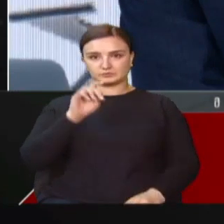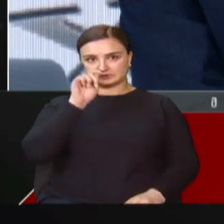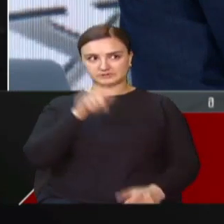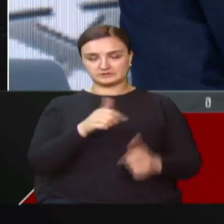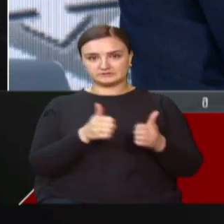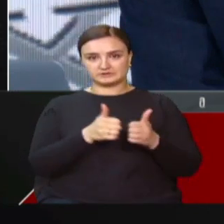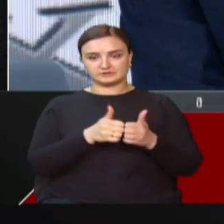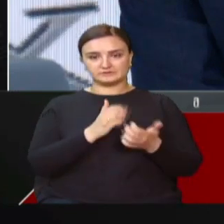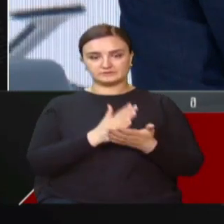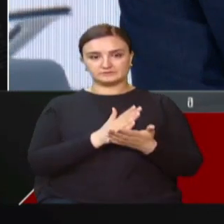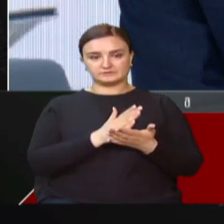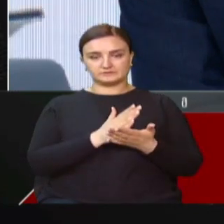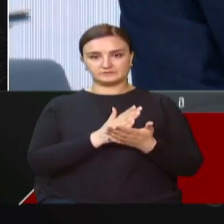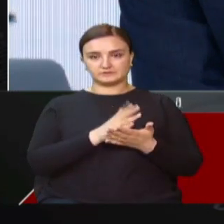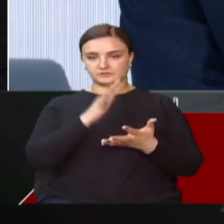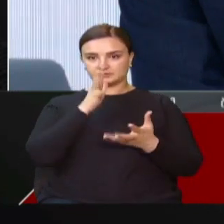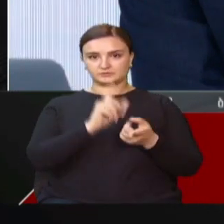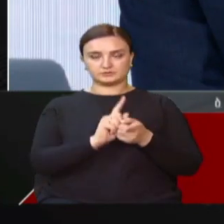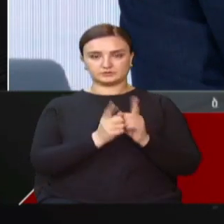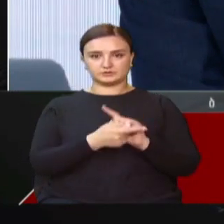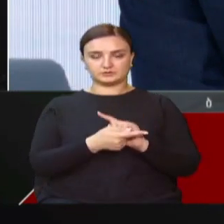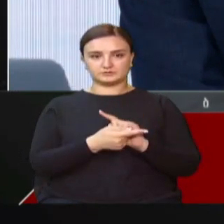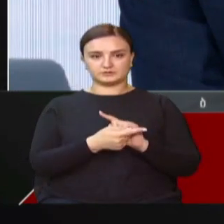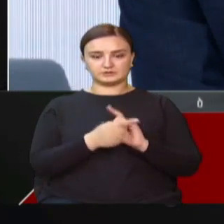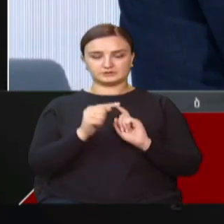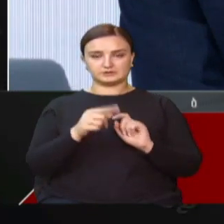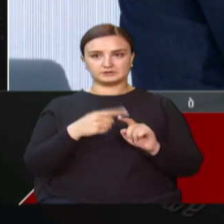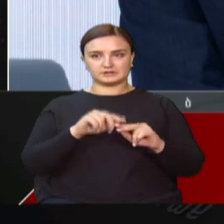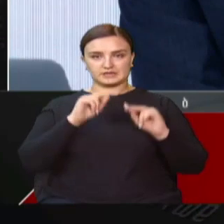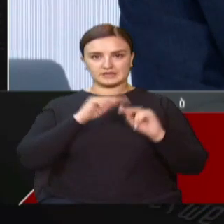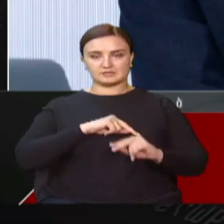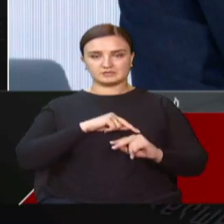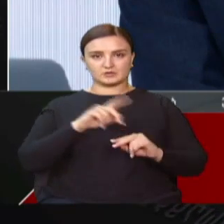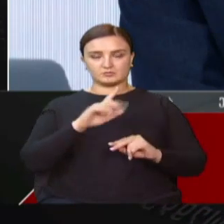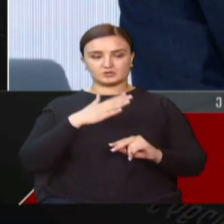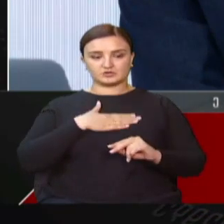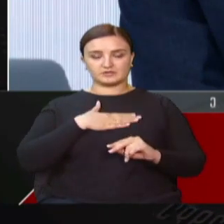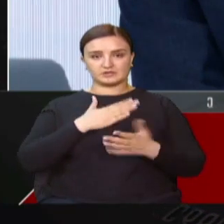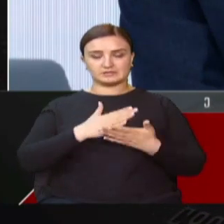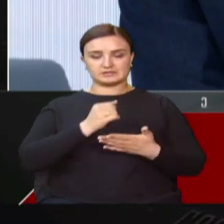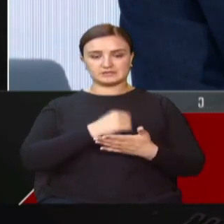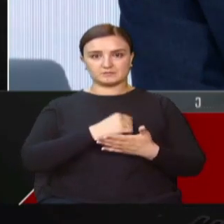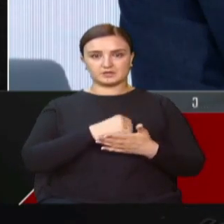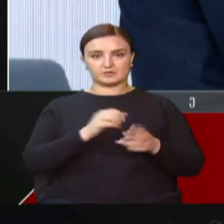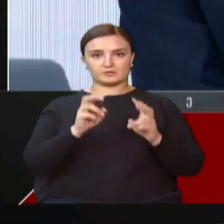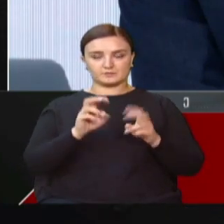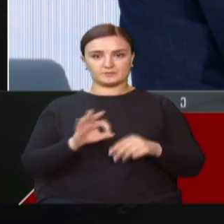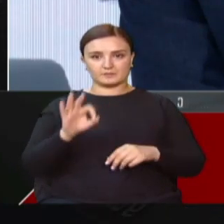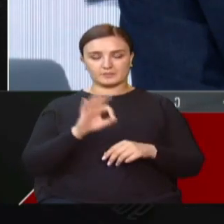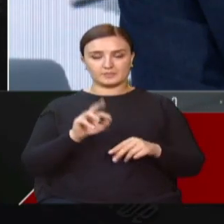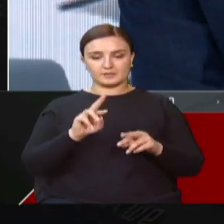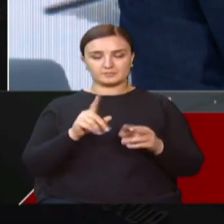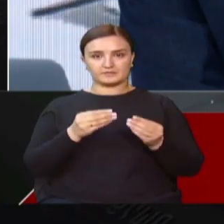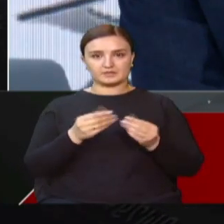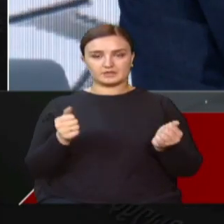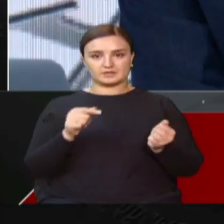დგანან, მაგრამ დრო შეიცვალა და ის დამსახურება რაც ჩვენს მიმართ აქვთ თუნდაც სამხედრო თვალსაზრისით ეს რომ გაქრეს